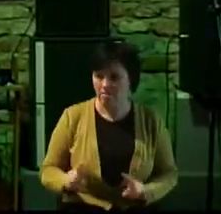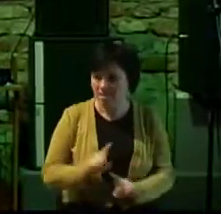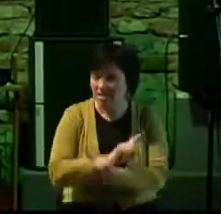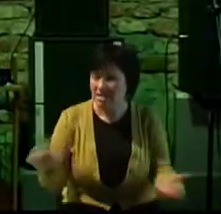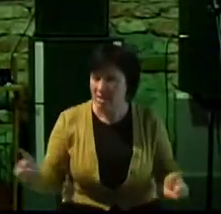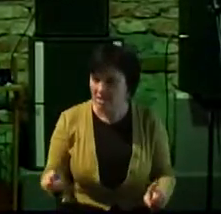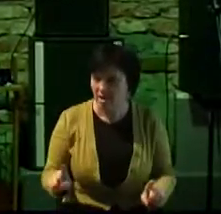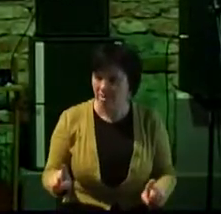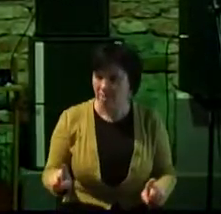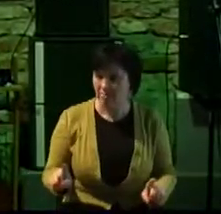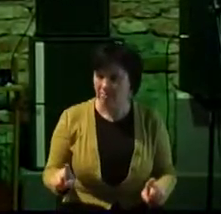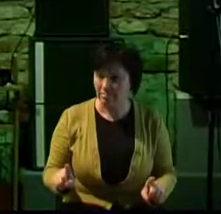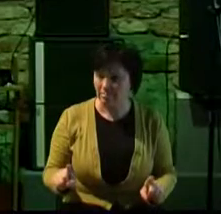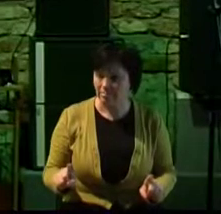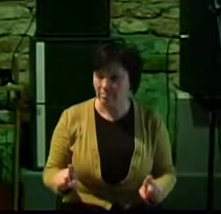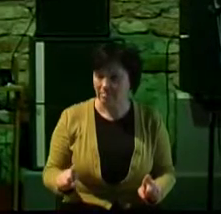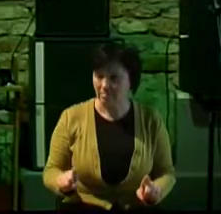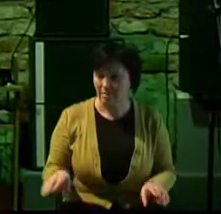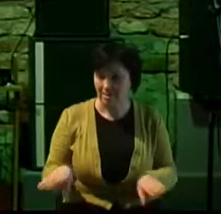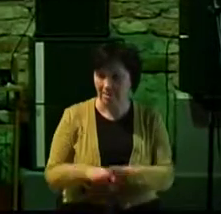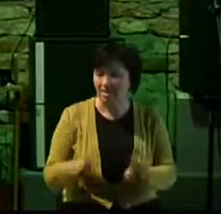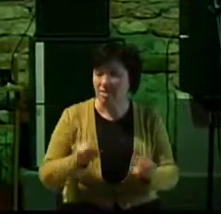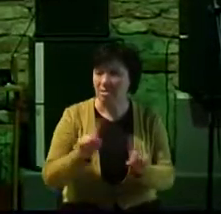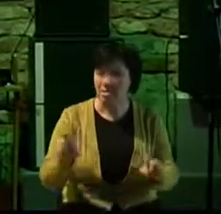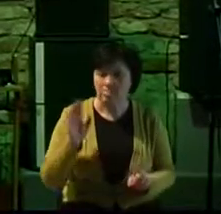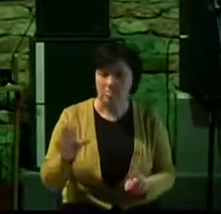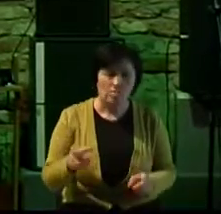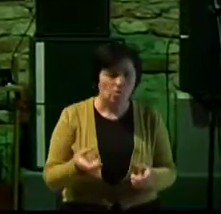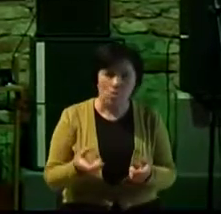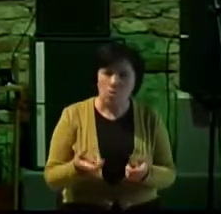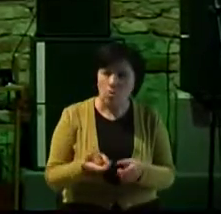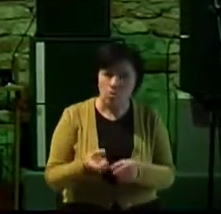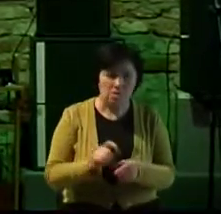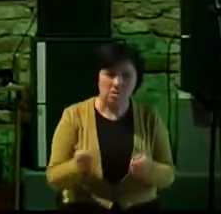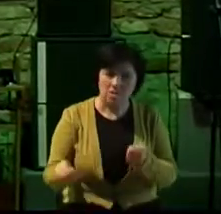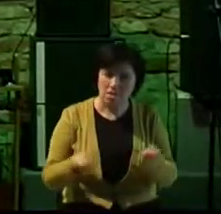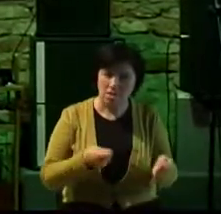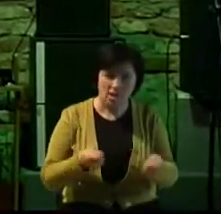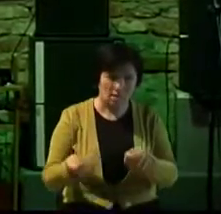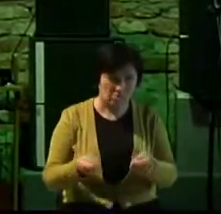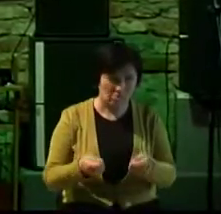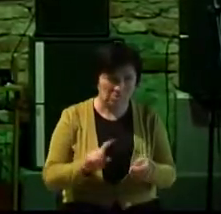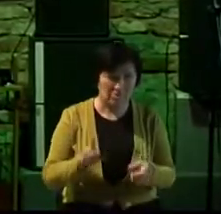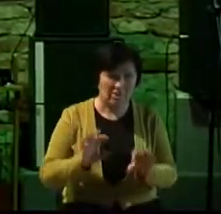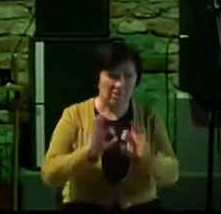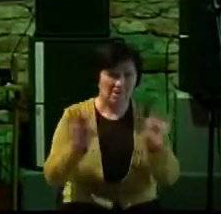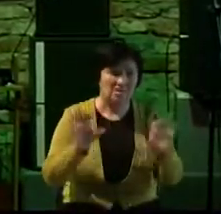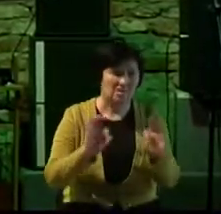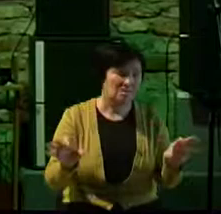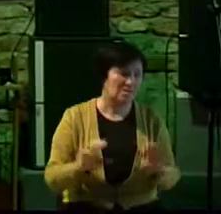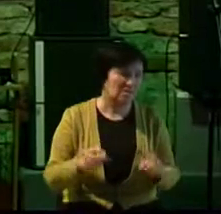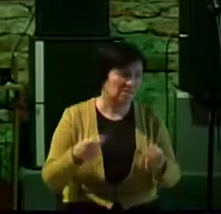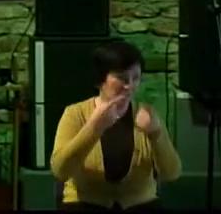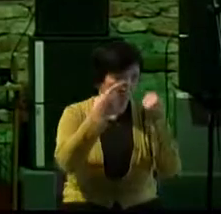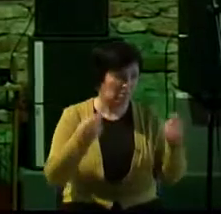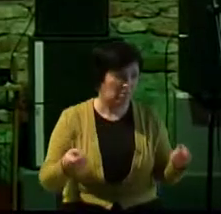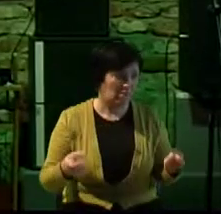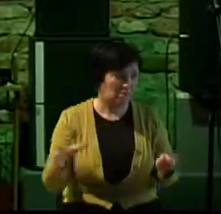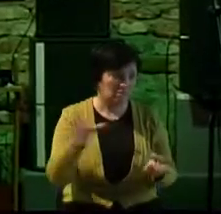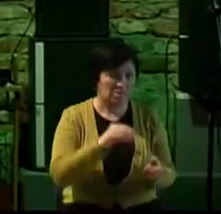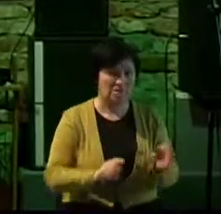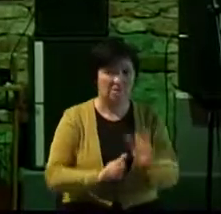будь переносчиком в народе твоем, Библия говорит. Будь очень осторожен в отношении того, чтобы разносить эту информацию по